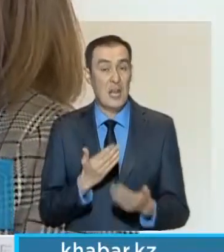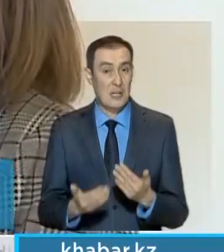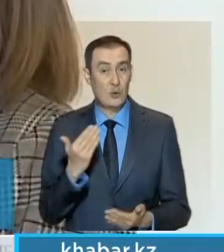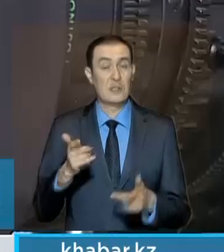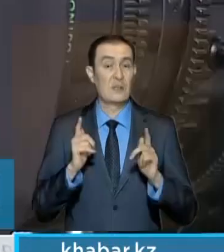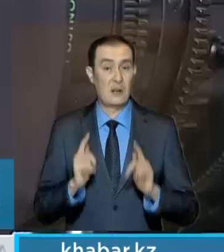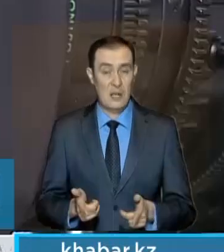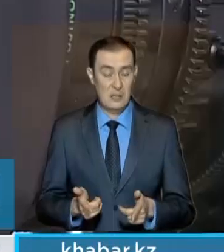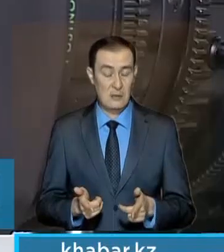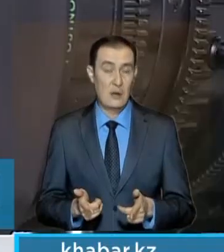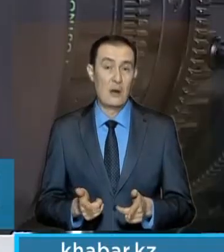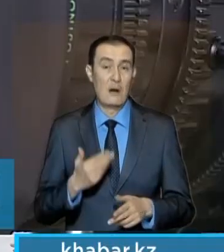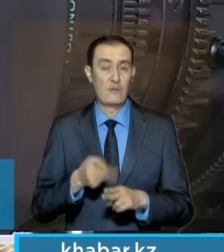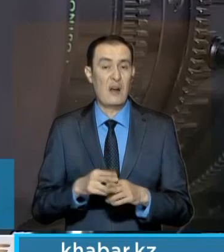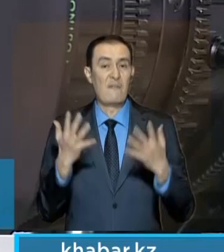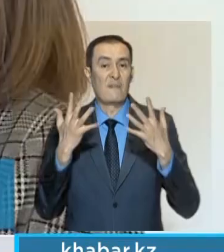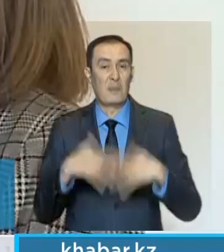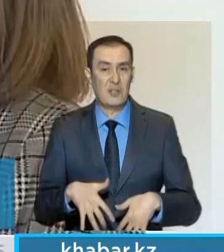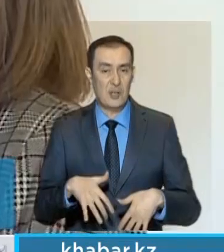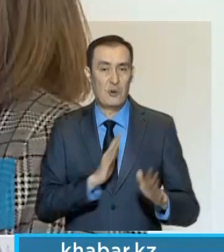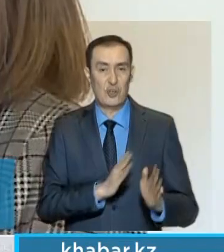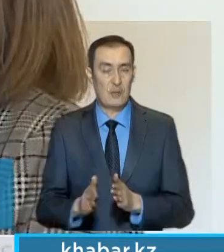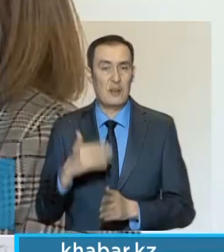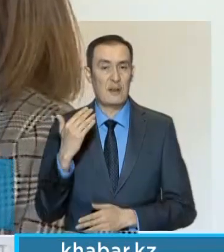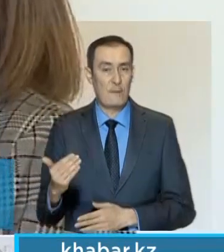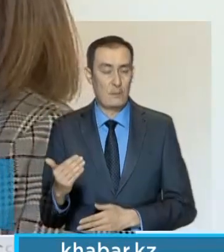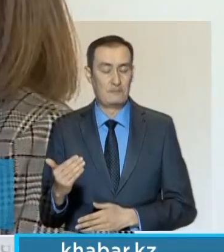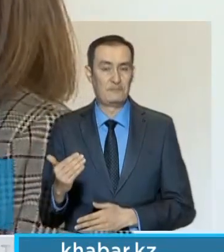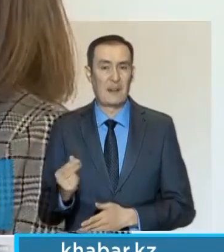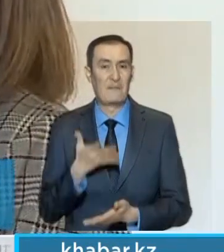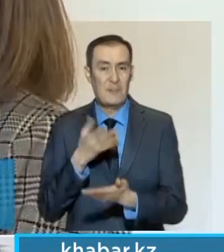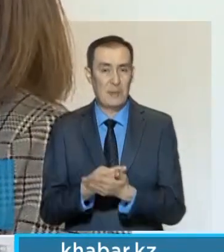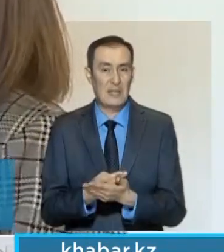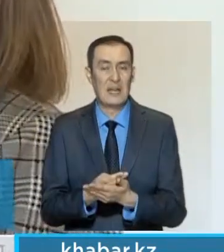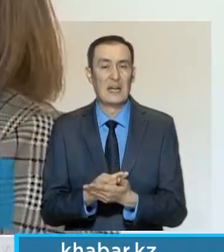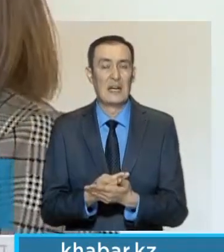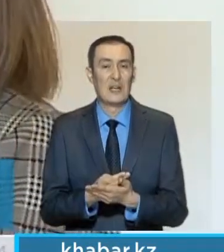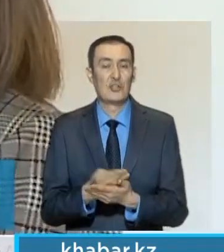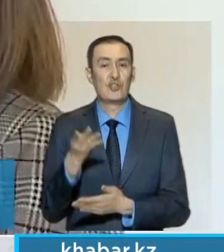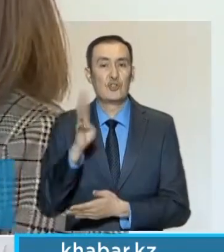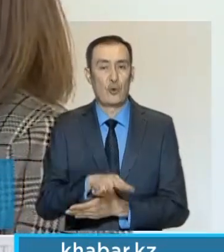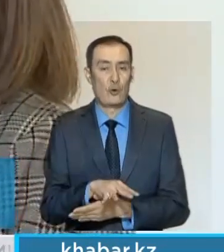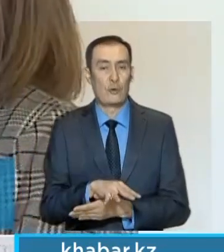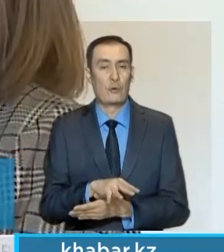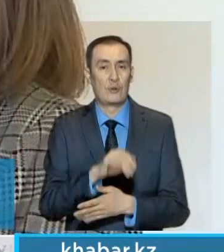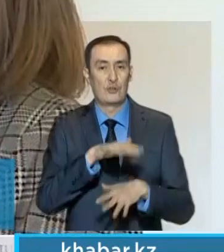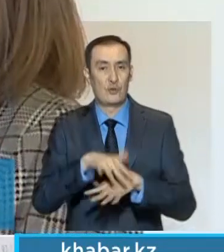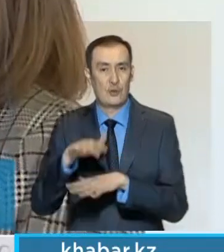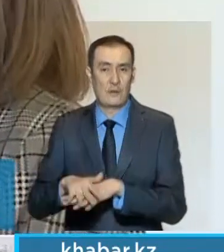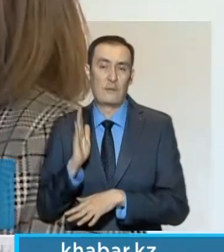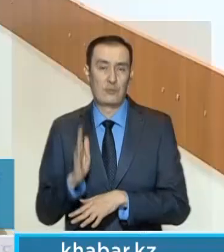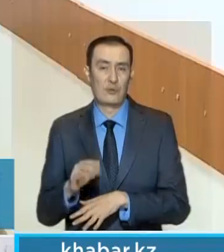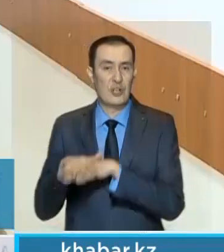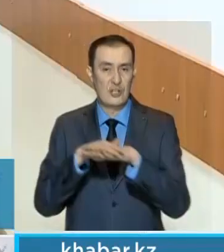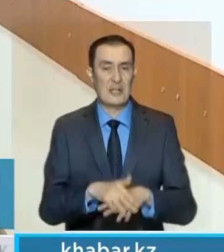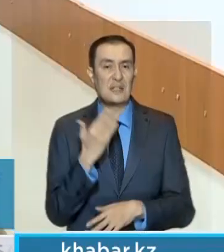если он согласен он тогда в автоматизированном режиме и выплата со всех источников из четырёх источников будет